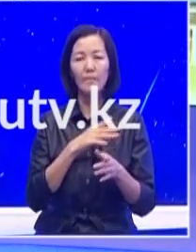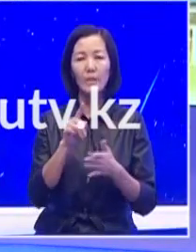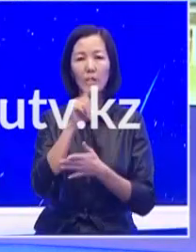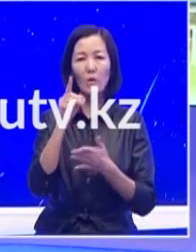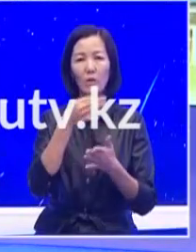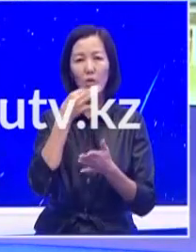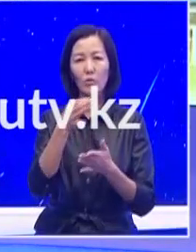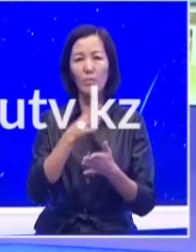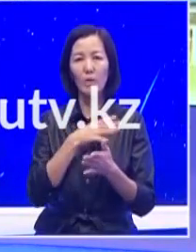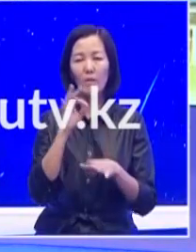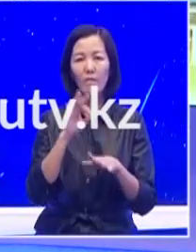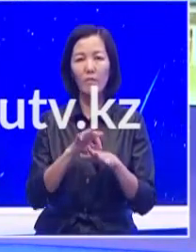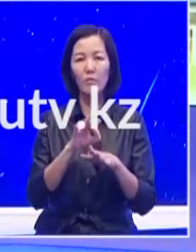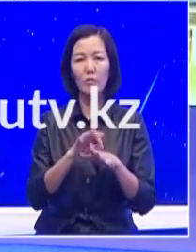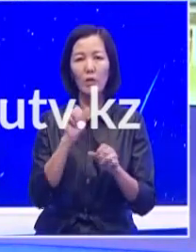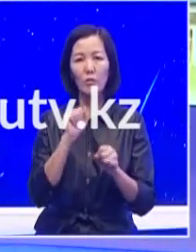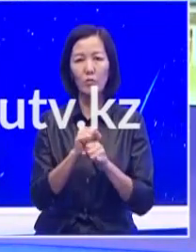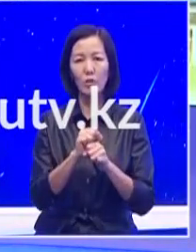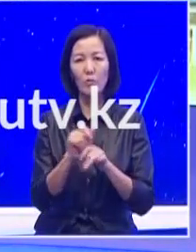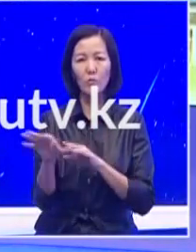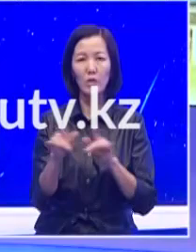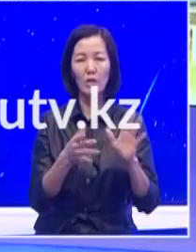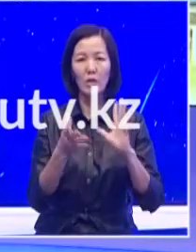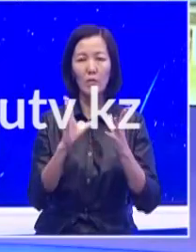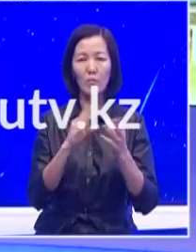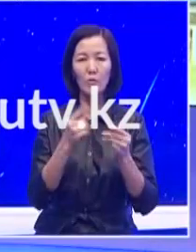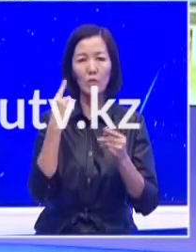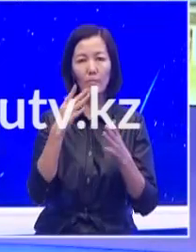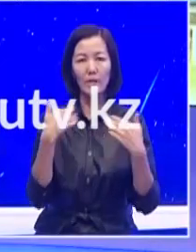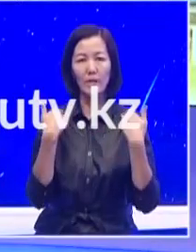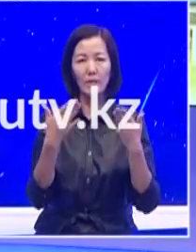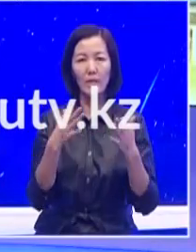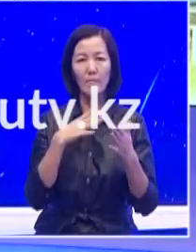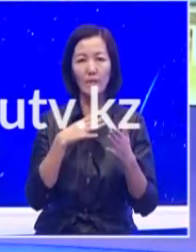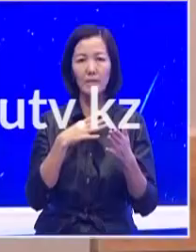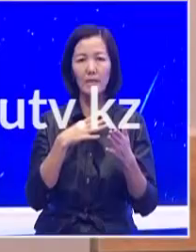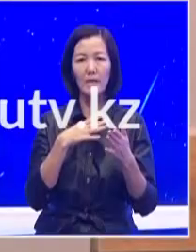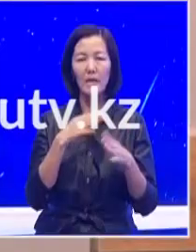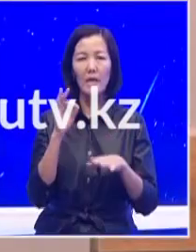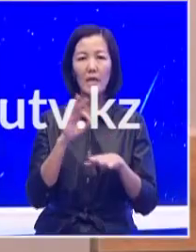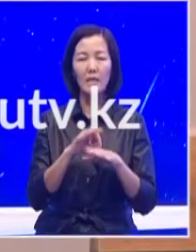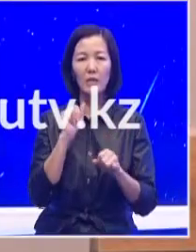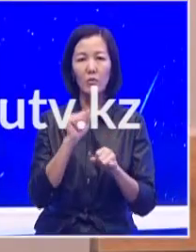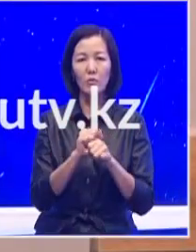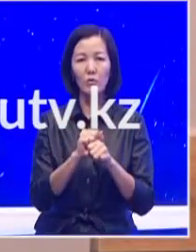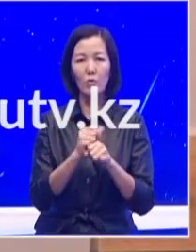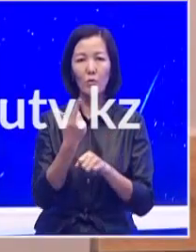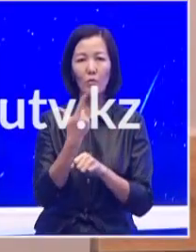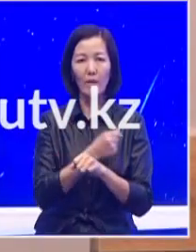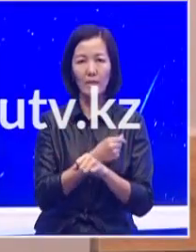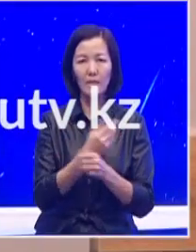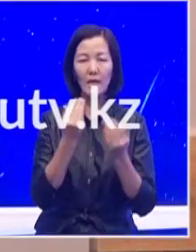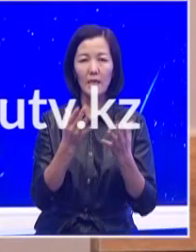сауалына жауап беріп, вирусқа тосқауыл қою шаралары бойынша пікір алмасты. Мамандардың сөзінше, індетті тежеудің бірден-бір жолы